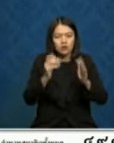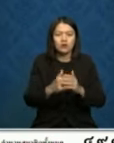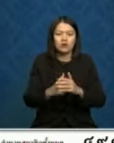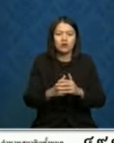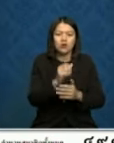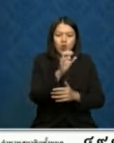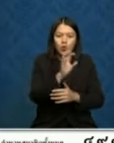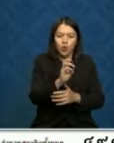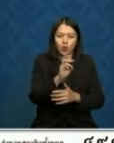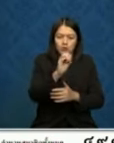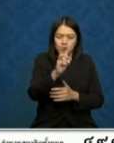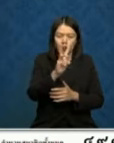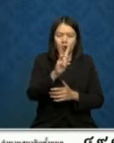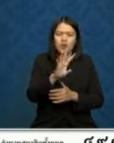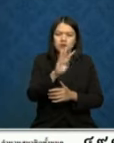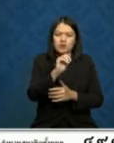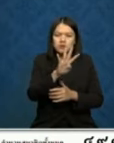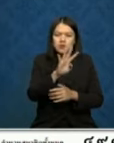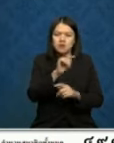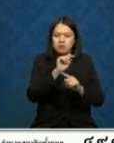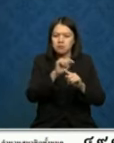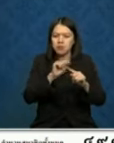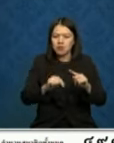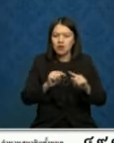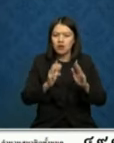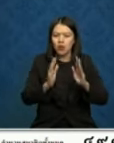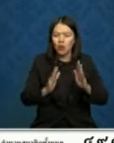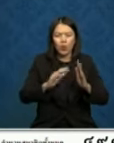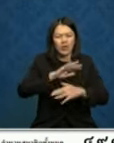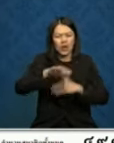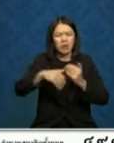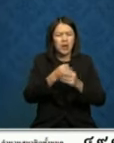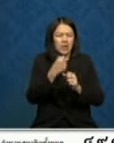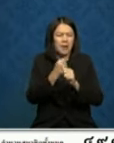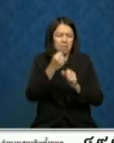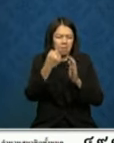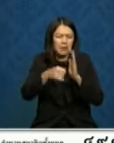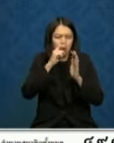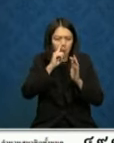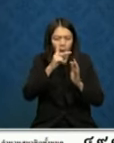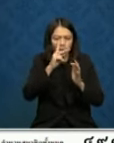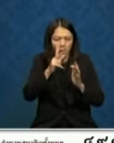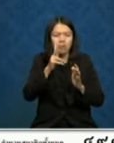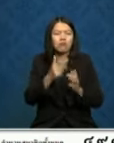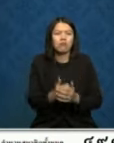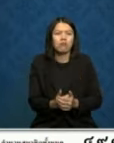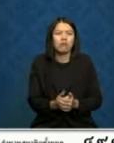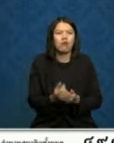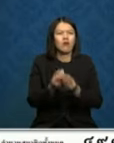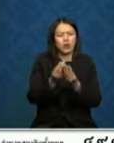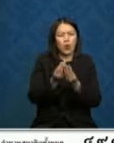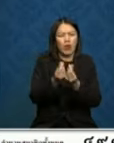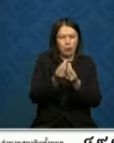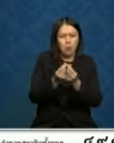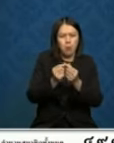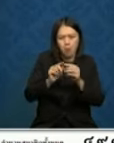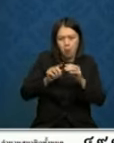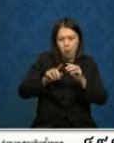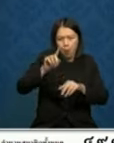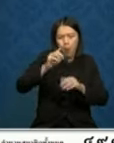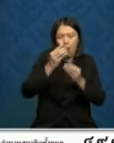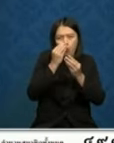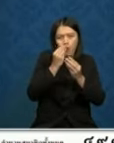ค่ะ 44% นะคะของนักโทษทั้งหมดค่ะเป็นผู้ที่กระทำความผิดซ้ำนะคะตัวเลขนี้ก็สูงเช่นเดียวกันค่ะท่านประธ